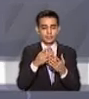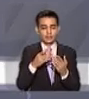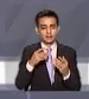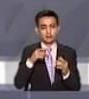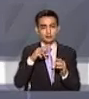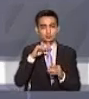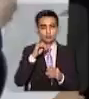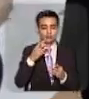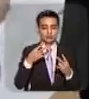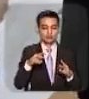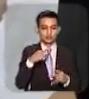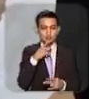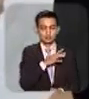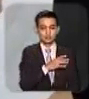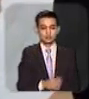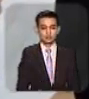нужны.